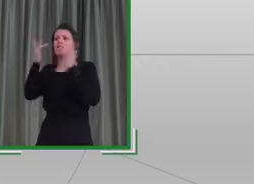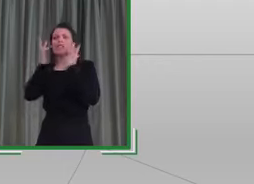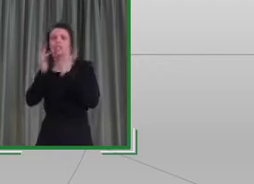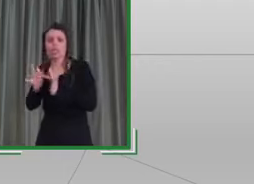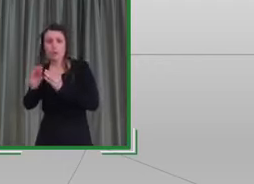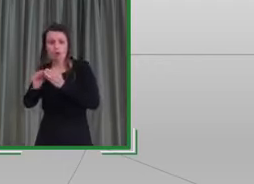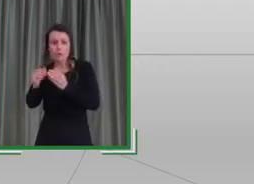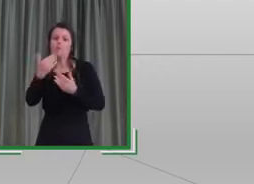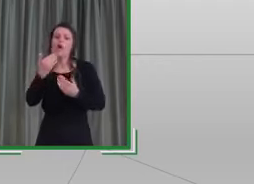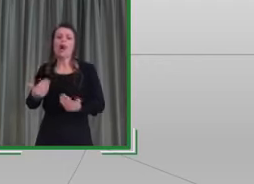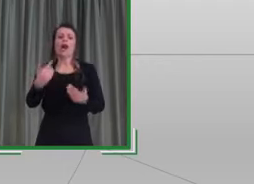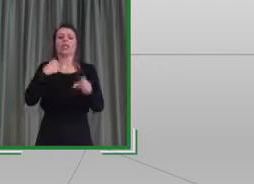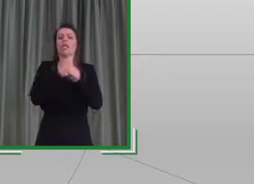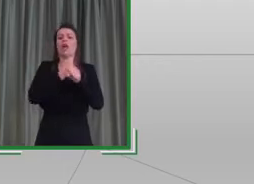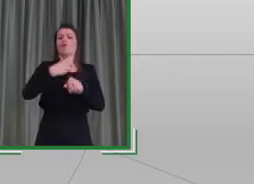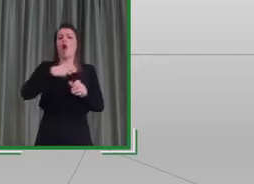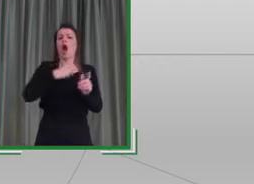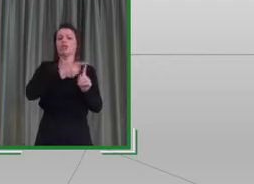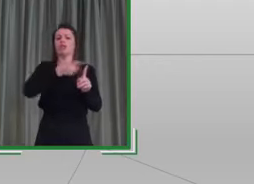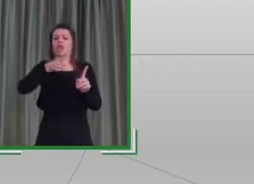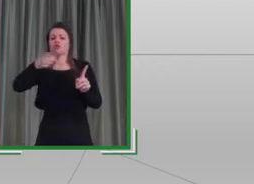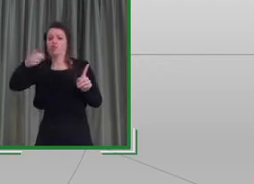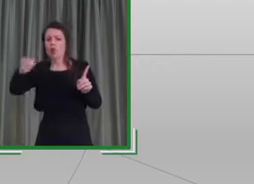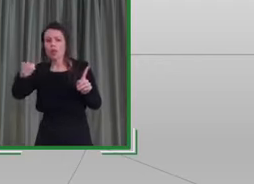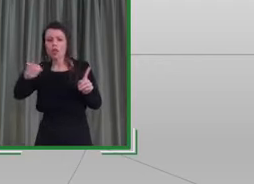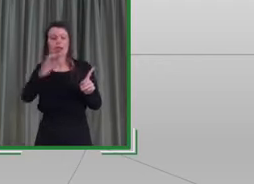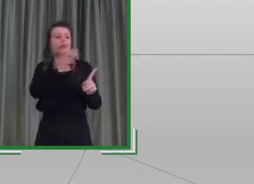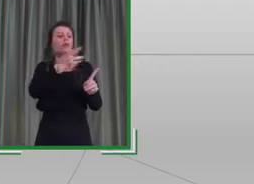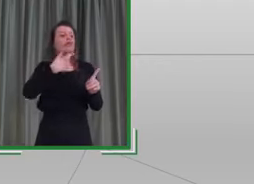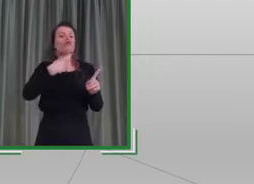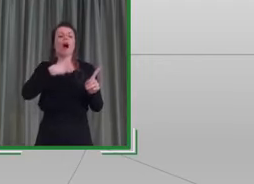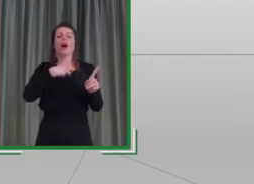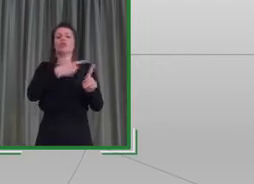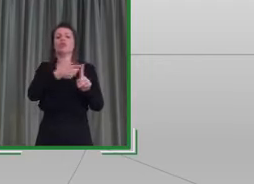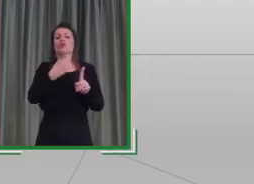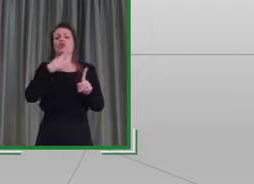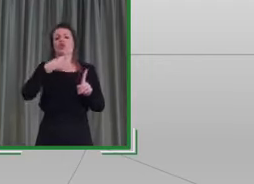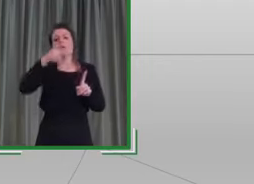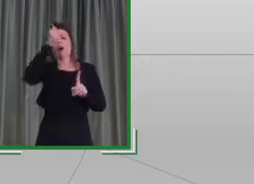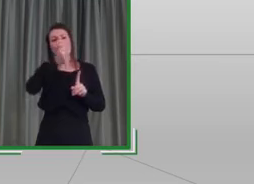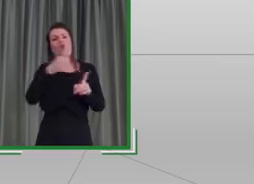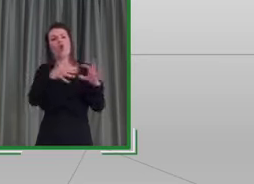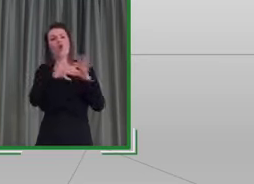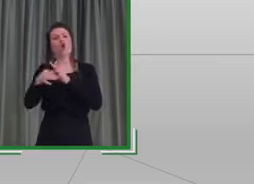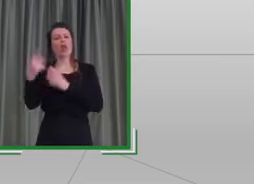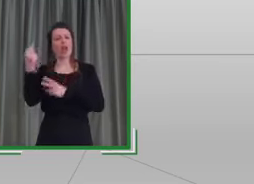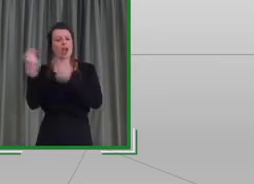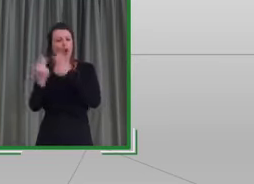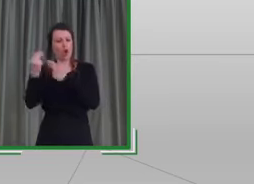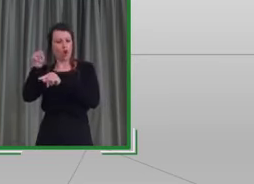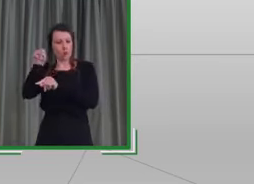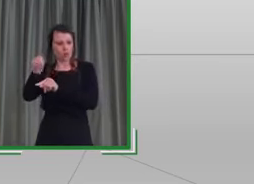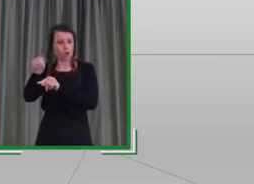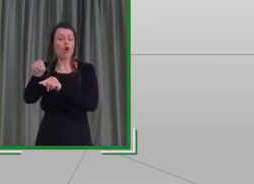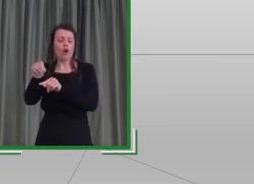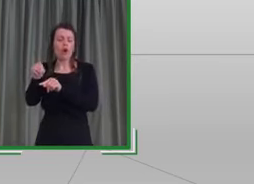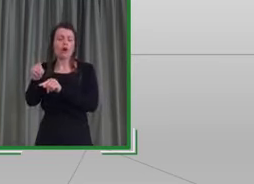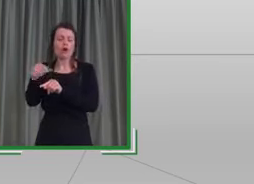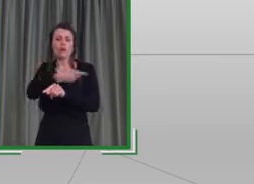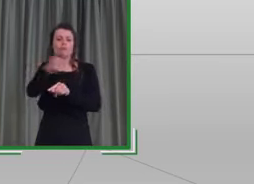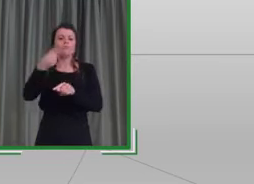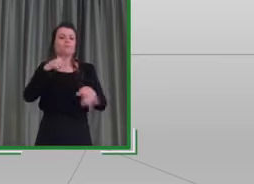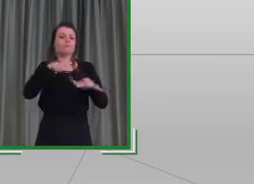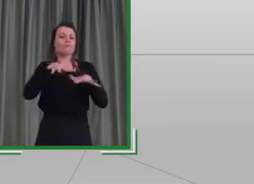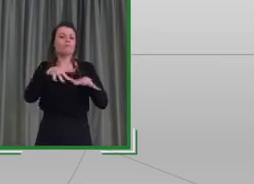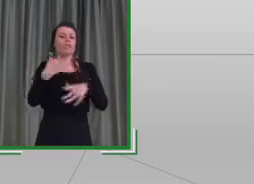che hanno competenza in materia economica infatti su queste delibere hanno lavorato oltre a l'assessore